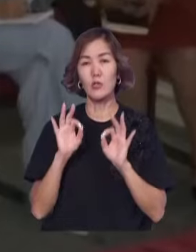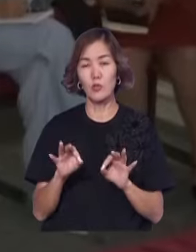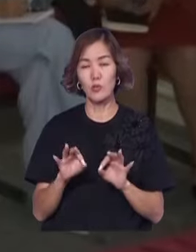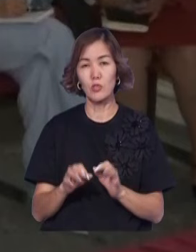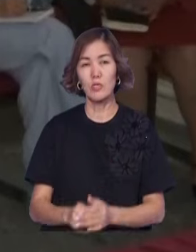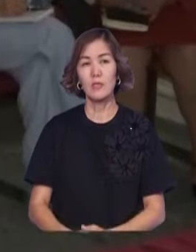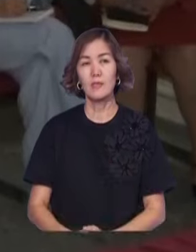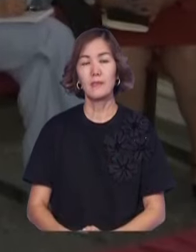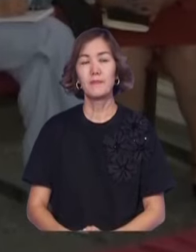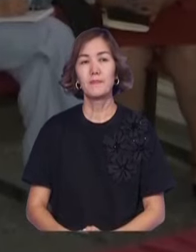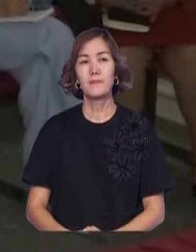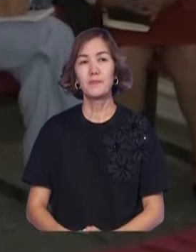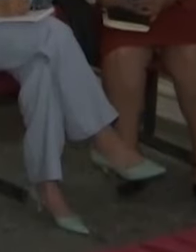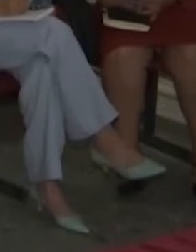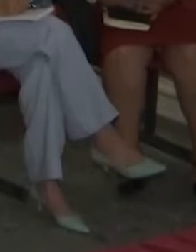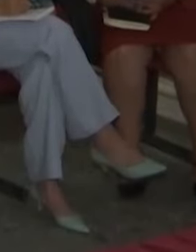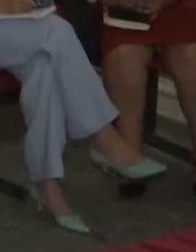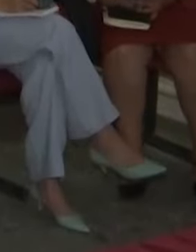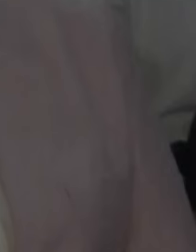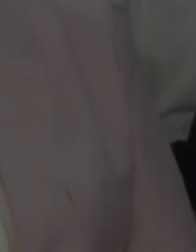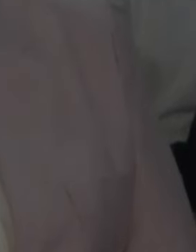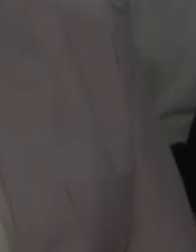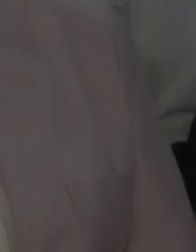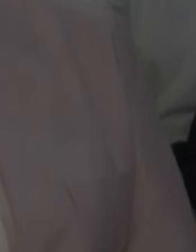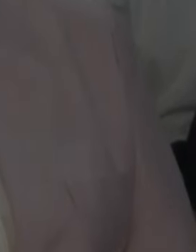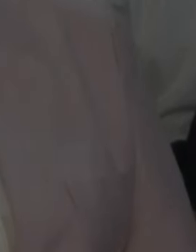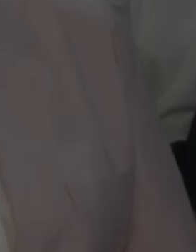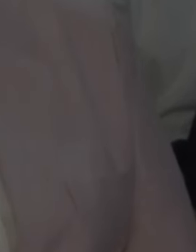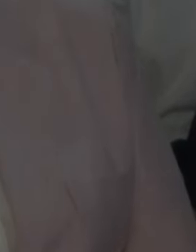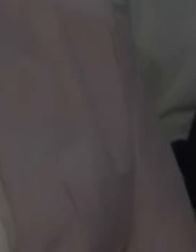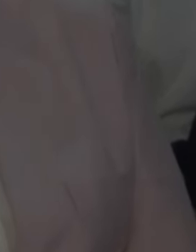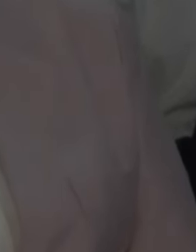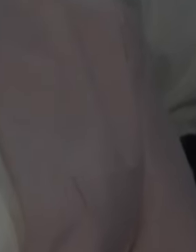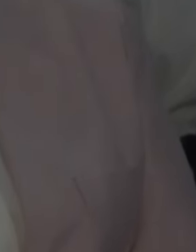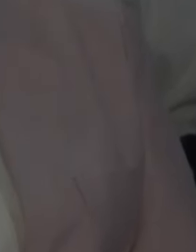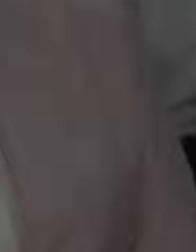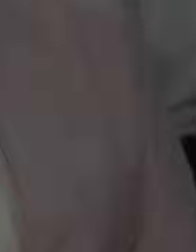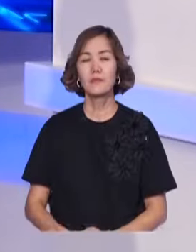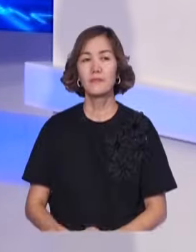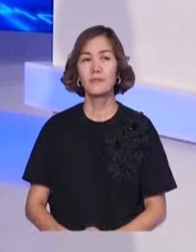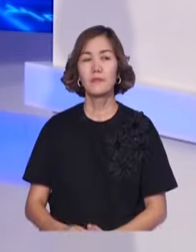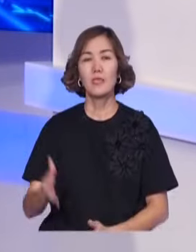Аружан Мұратқызы, Абзал Иманәлі, Жандос Өмірбай, Жетісу телеарнасы, Алматы облысынан.